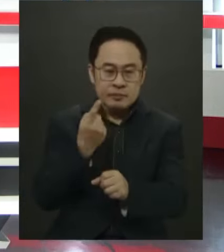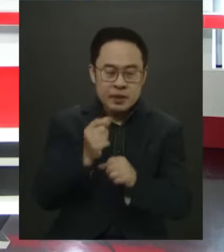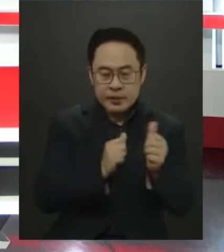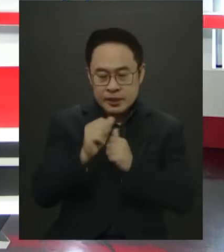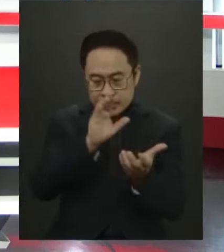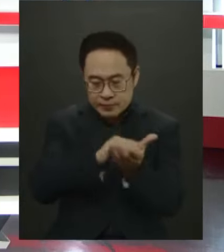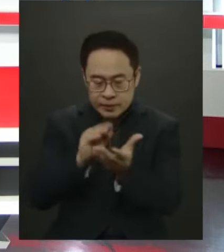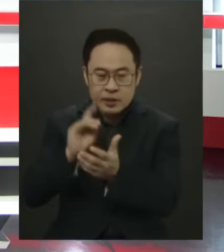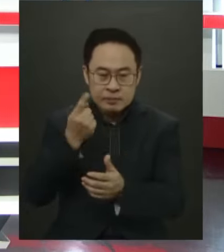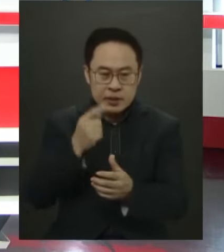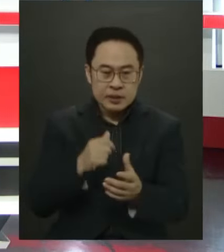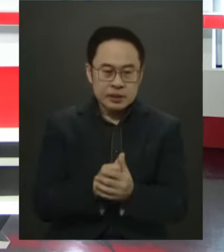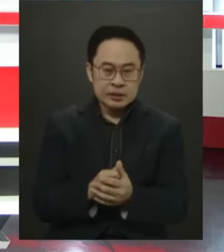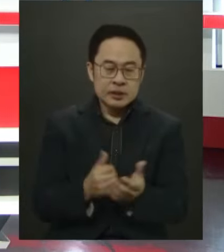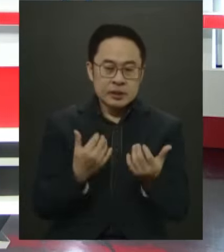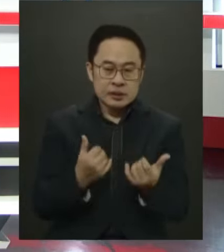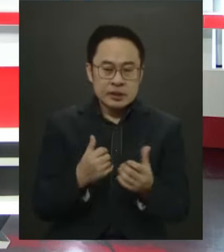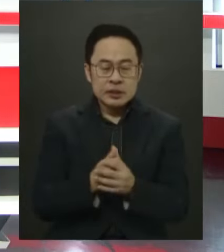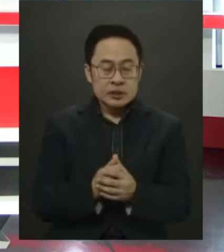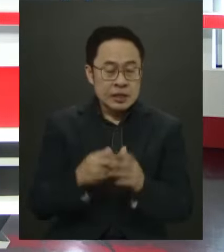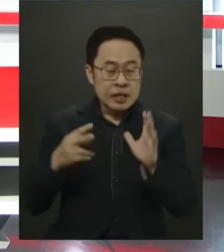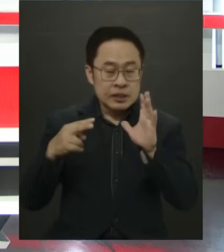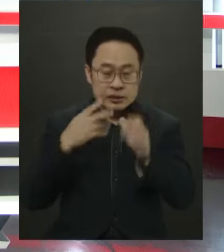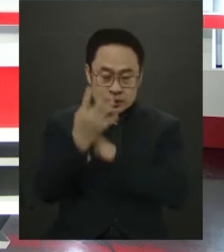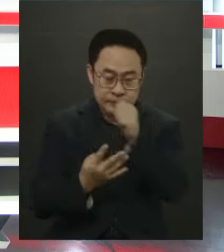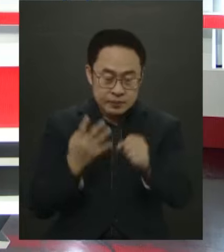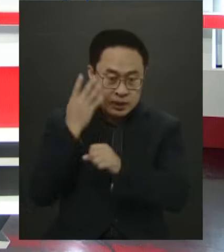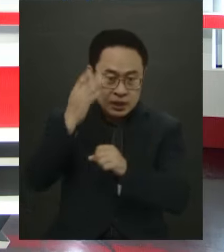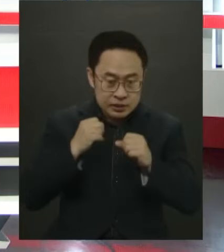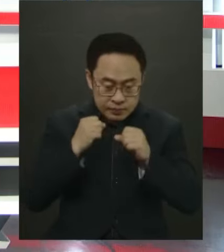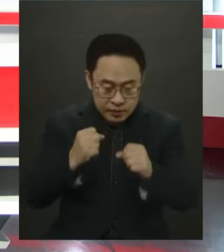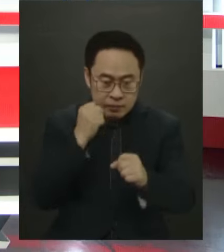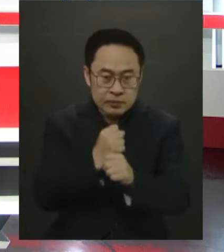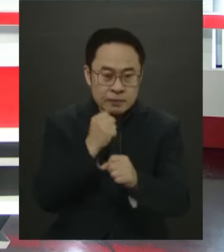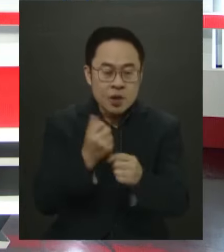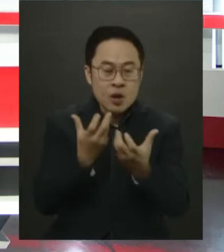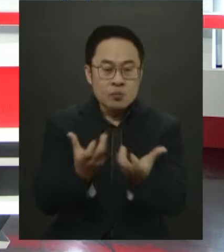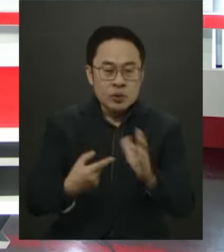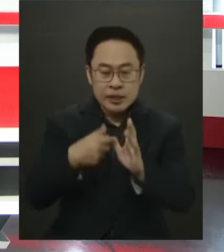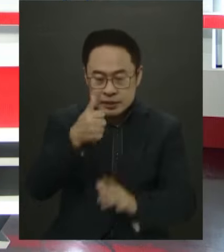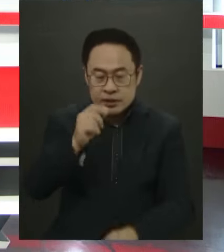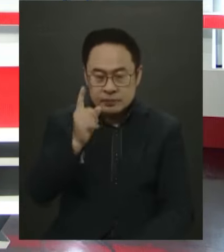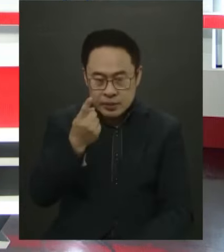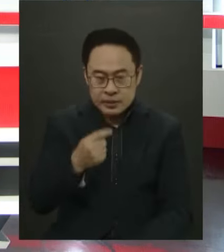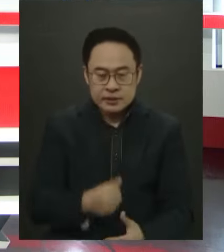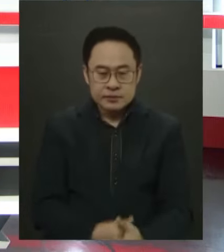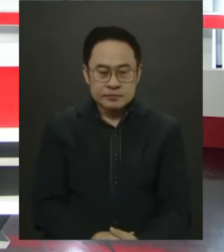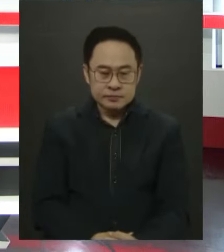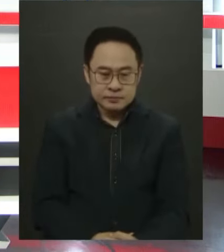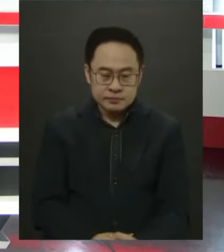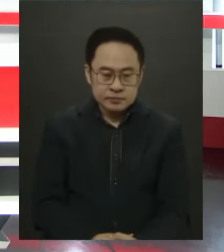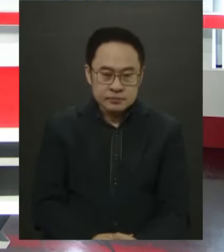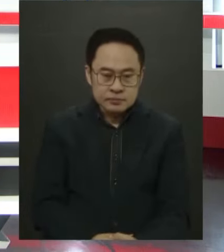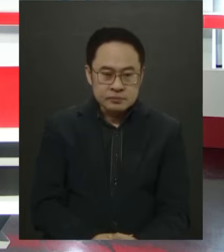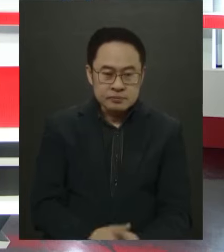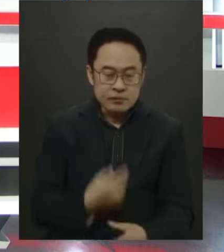ไม่ได้บอกว่ารับปากว่าจะต้องคว้าเหรียญทองมาแต่ว่าจะทำผลงานให้ดีที่สุดยังไงก็เป็นกำลังใจให้กับพี่แววกันด้วยนะคะ ไม่แปลกเพราะว่า